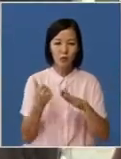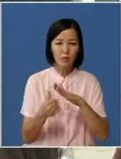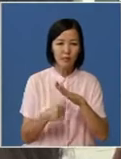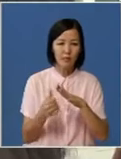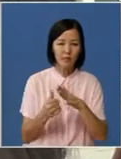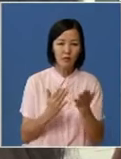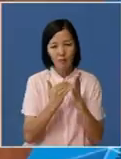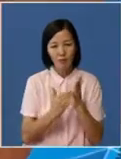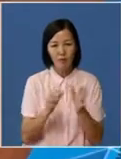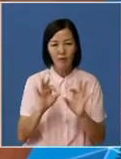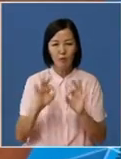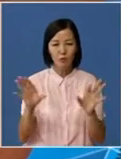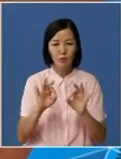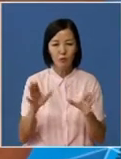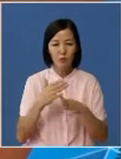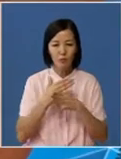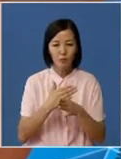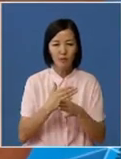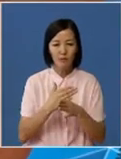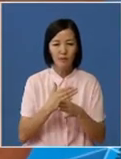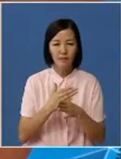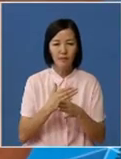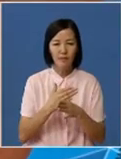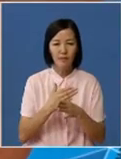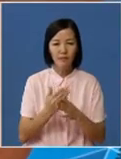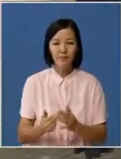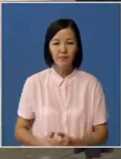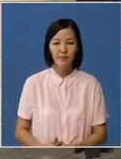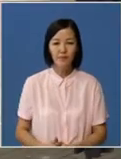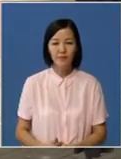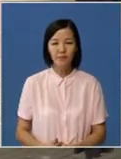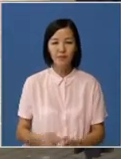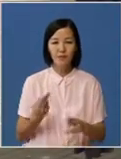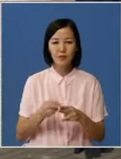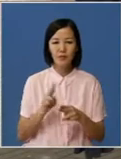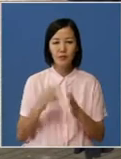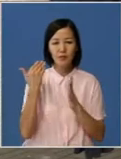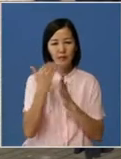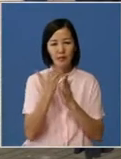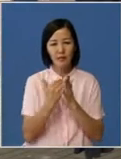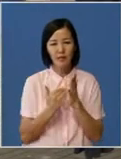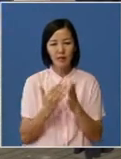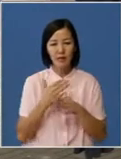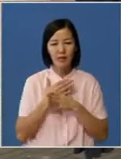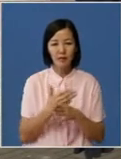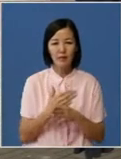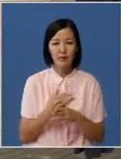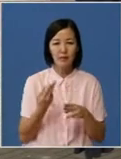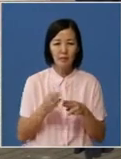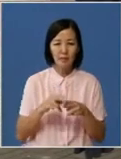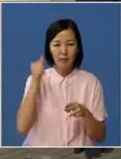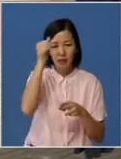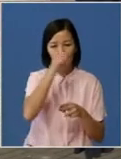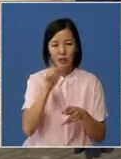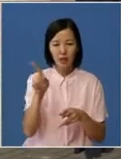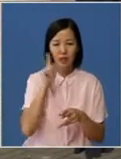жасалып отырған мемлекеттік бағдарламаның тағы бір жолы, дейді орталық басшысы. Осы бағдарлама аясында биылғы жылы